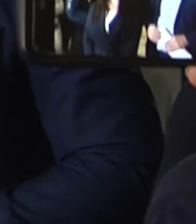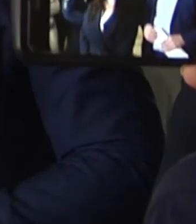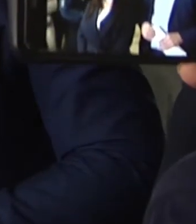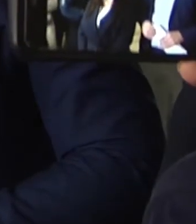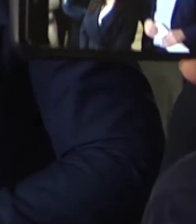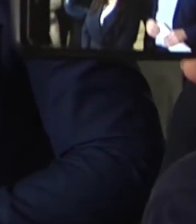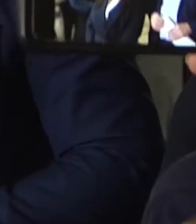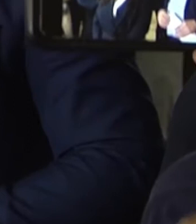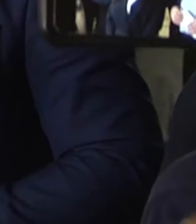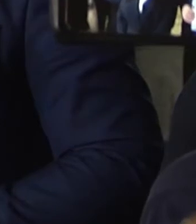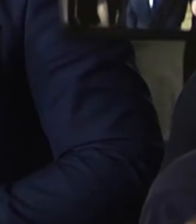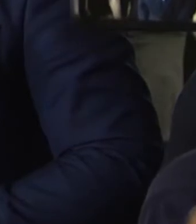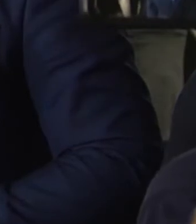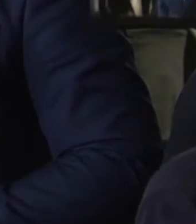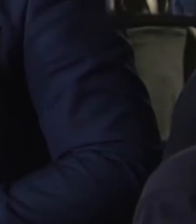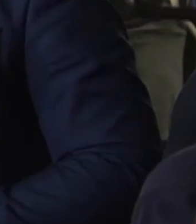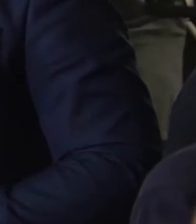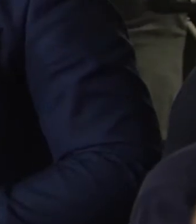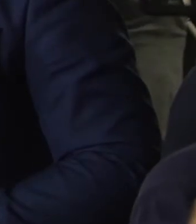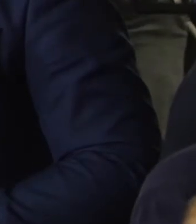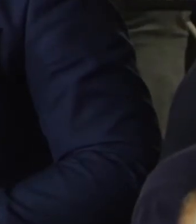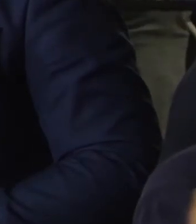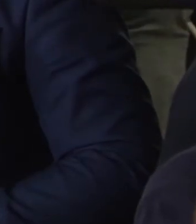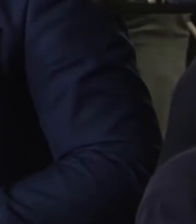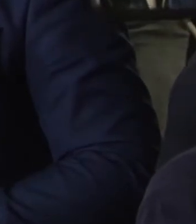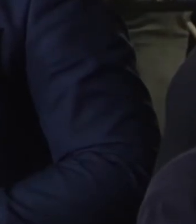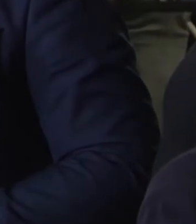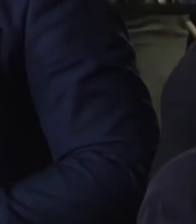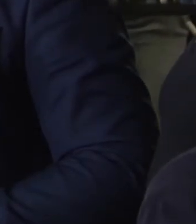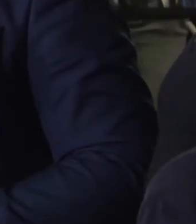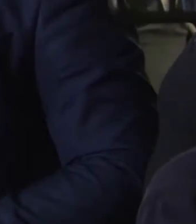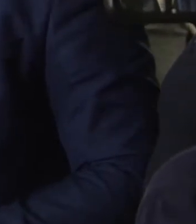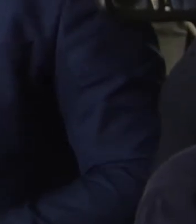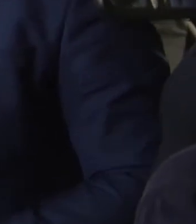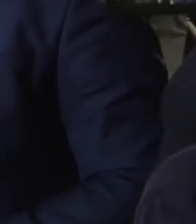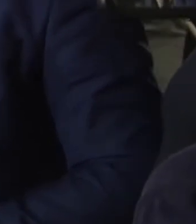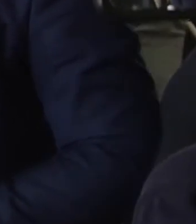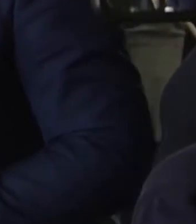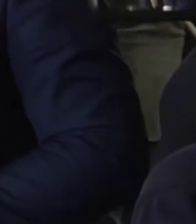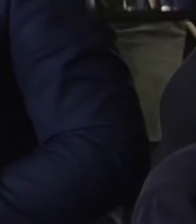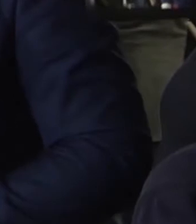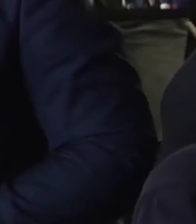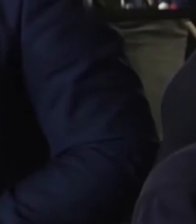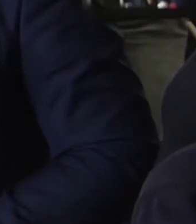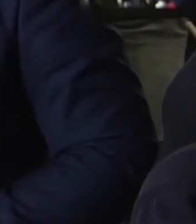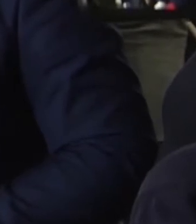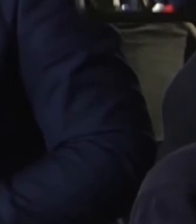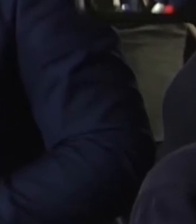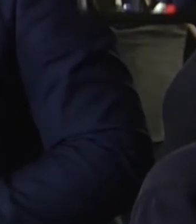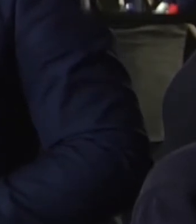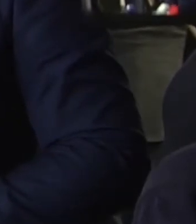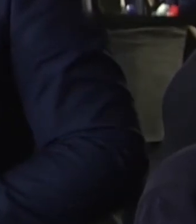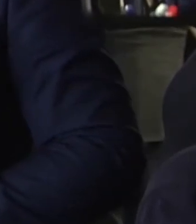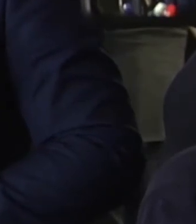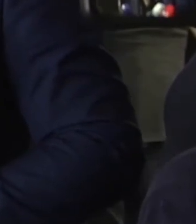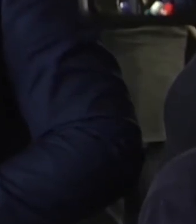18 травня його місце знаходження не було встановлено. Тому до слідчого судді Київського районного суду було подано клопотання про